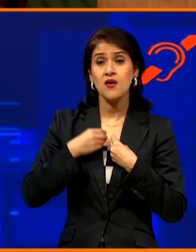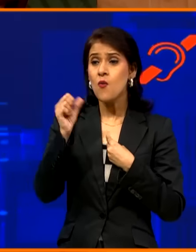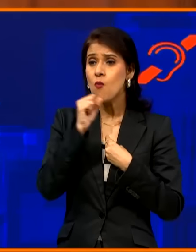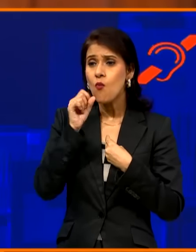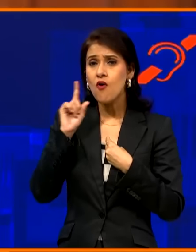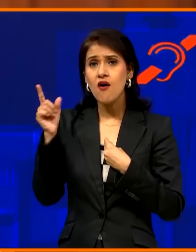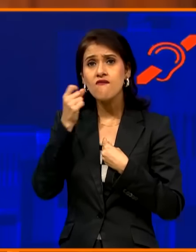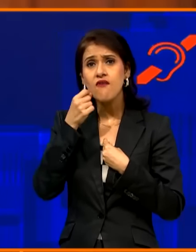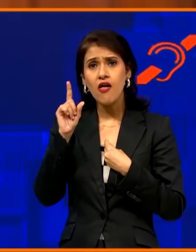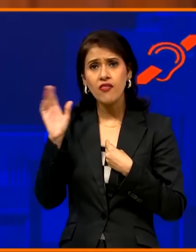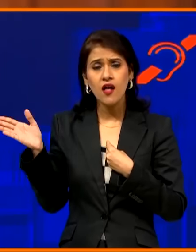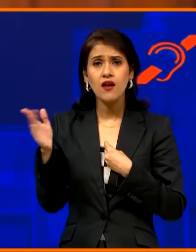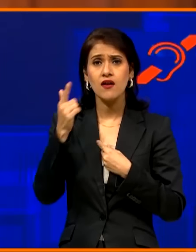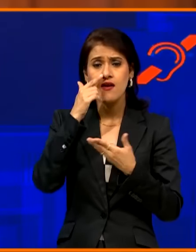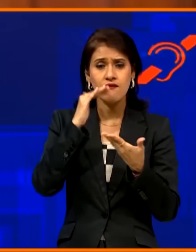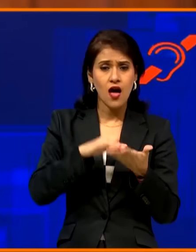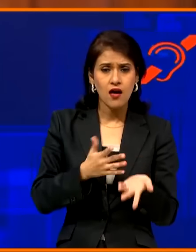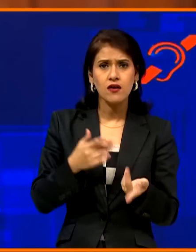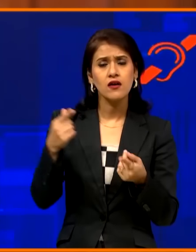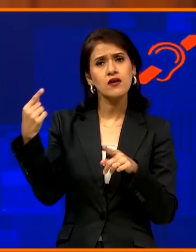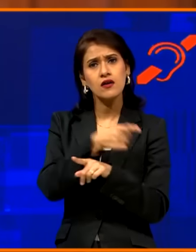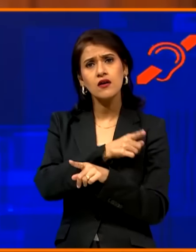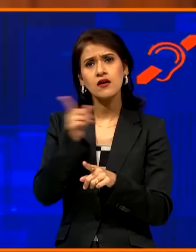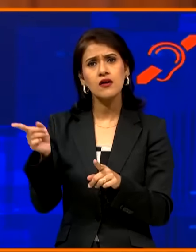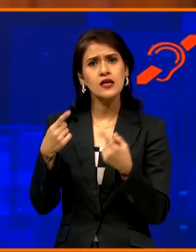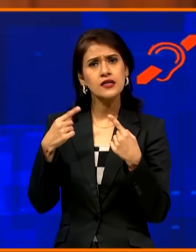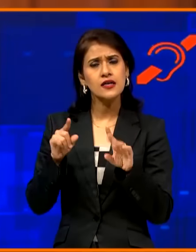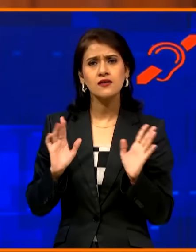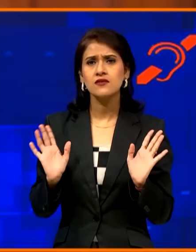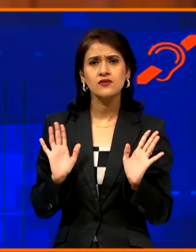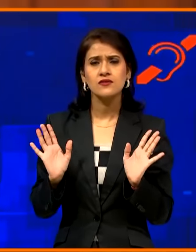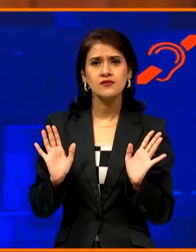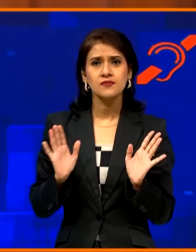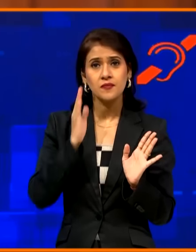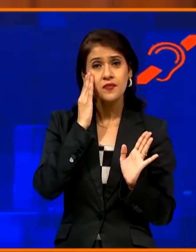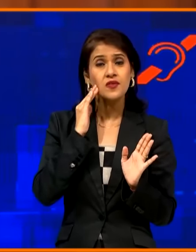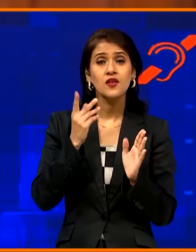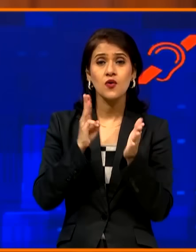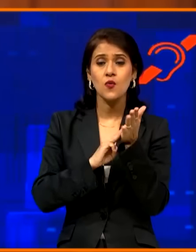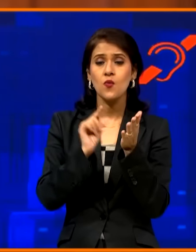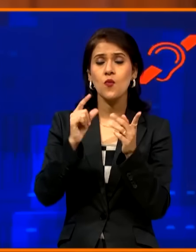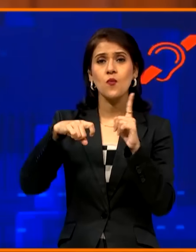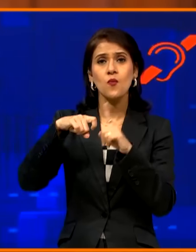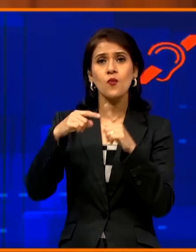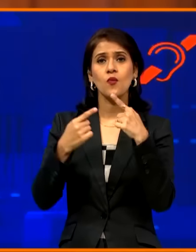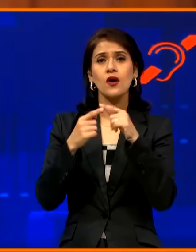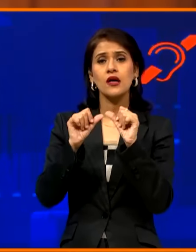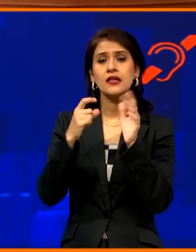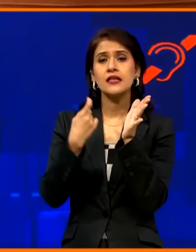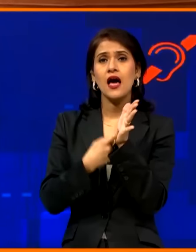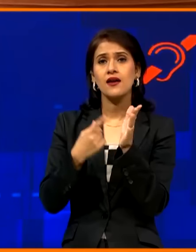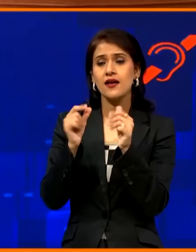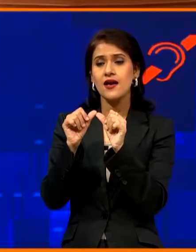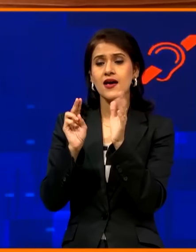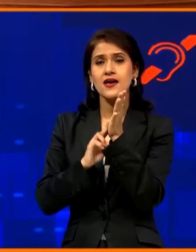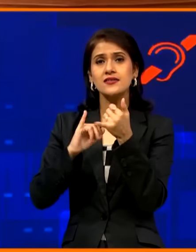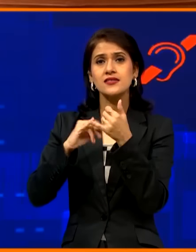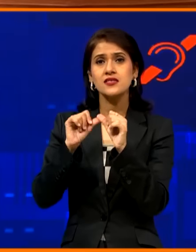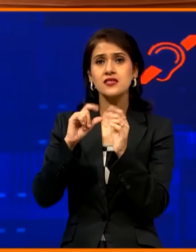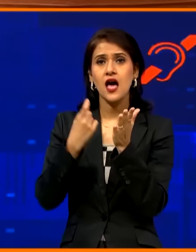आपको देता हूं मुख्तार अंसारी उनके खिलाफ तो बहुत सारे केसेस थे पूरा उत्तर प्रदेश जानता है बड़े गैंगस्टर